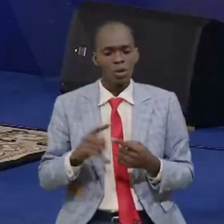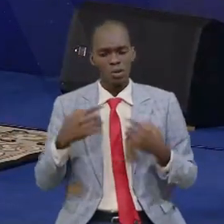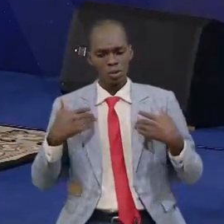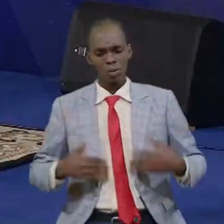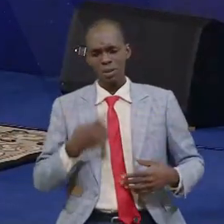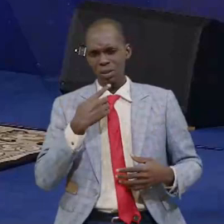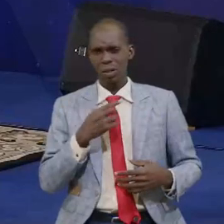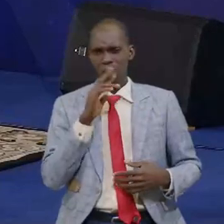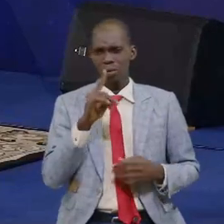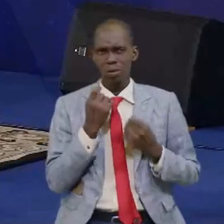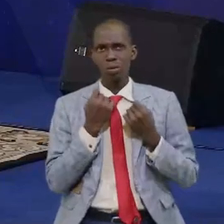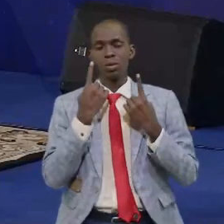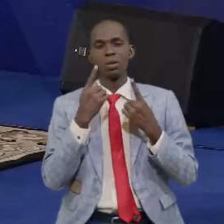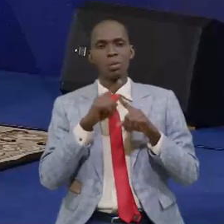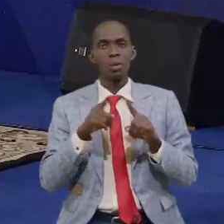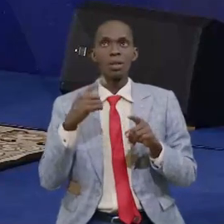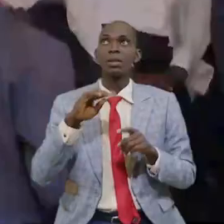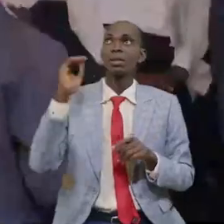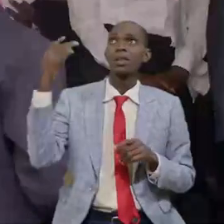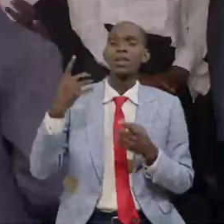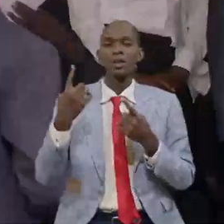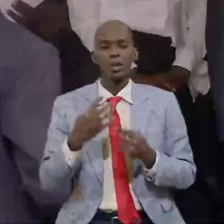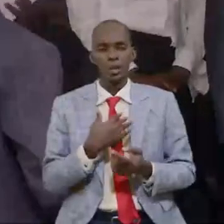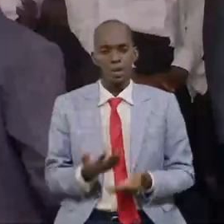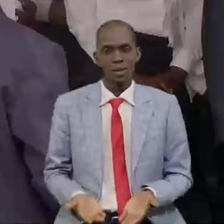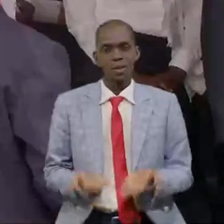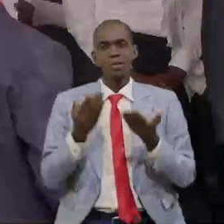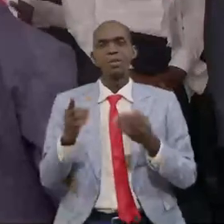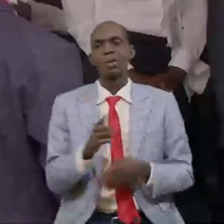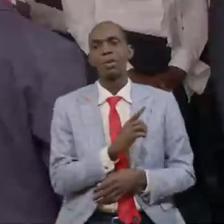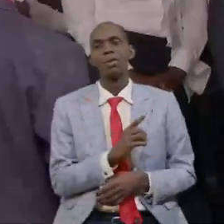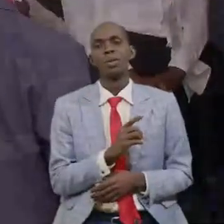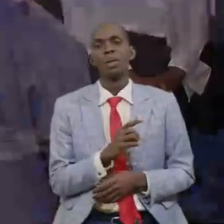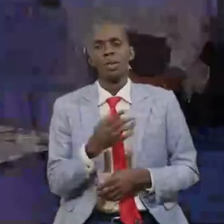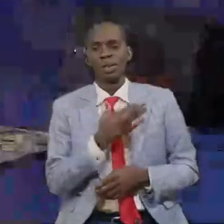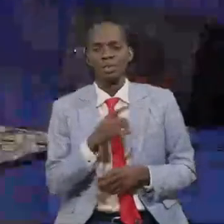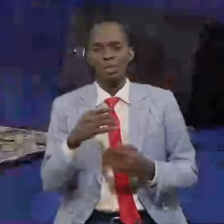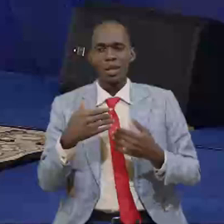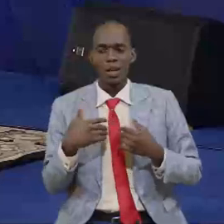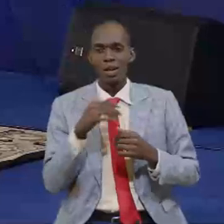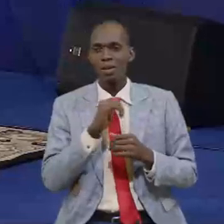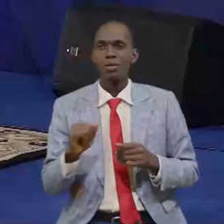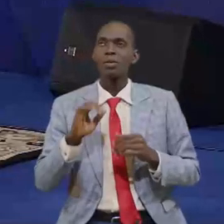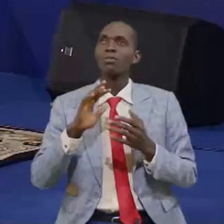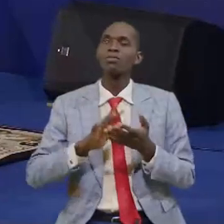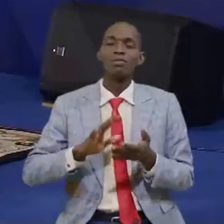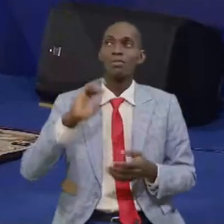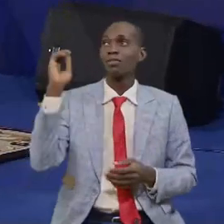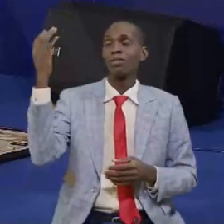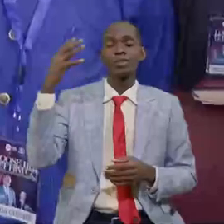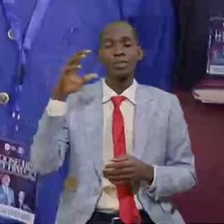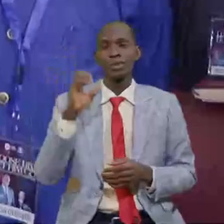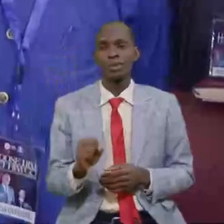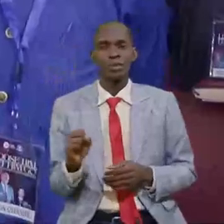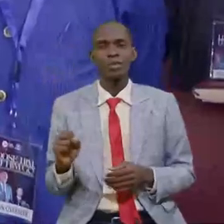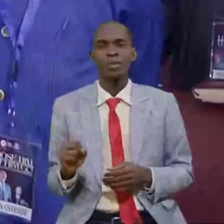malade et tu te demandes, est-ce qu'il va me lever la grâce, viens et t'élève. Et tu as un matin gracieux, un